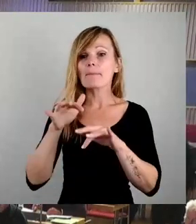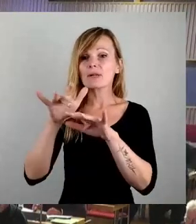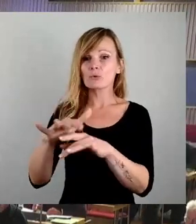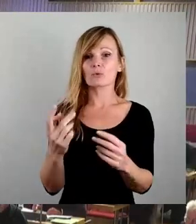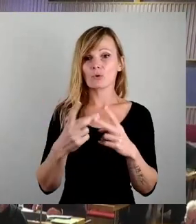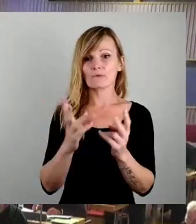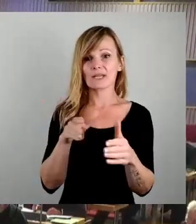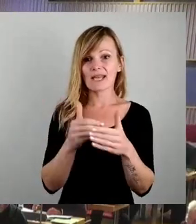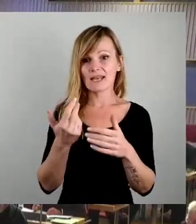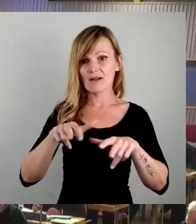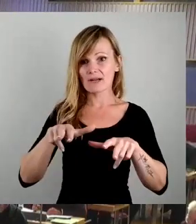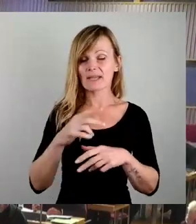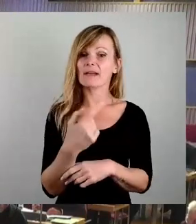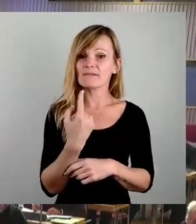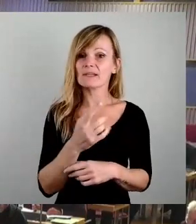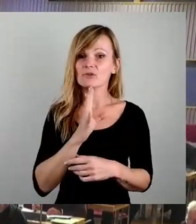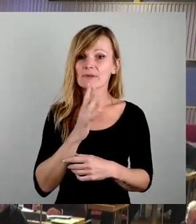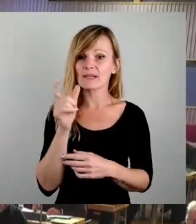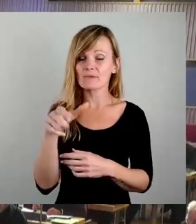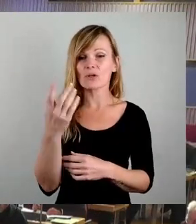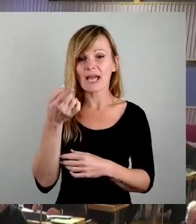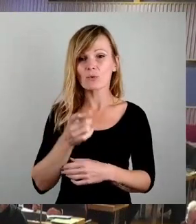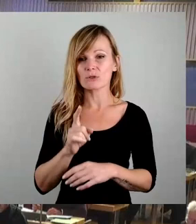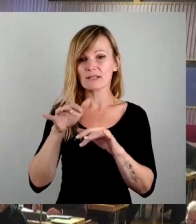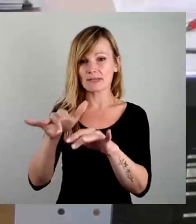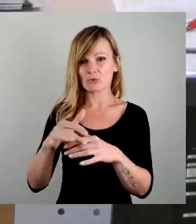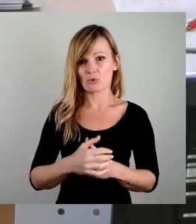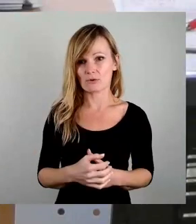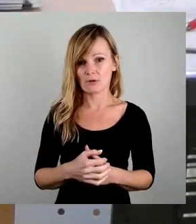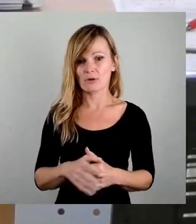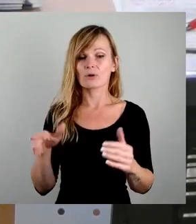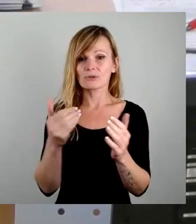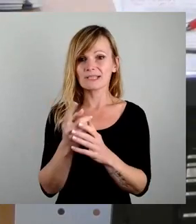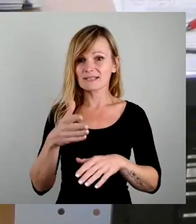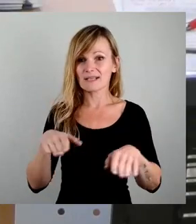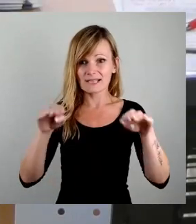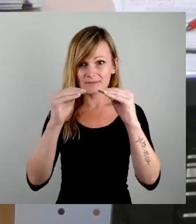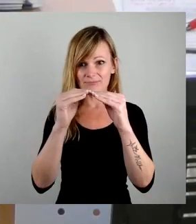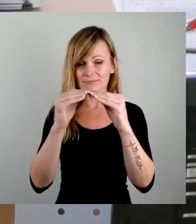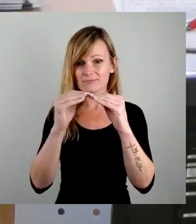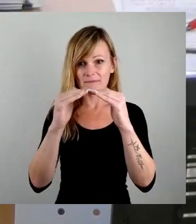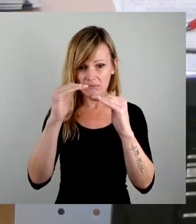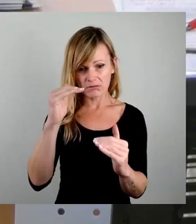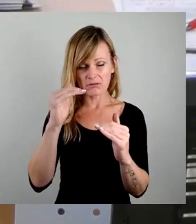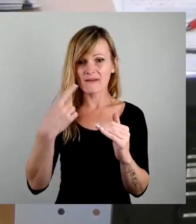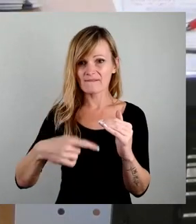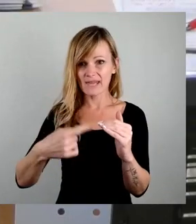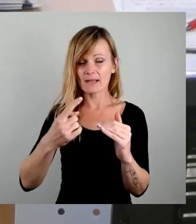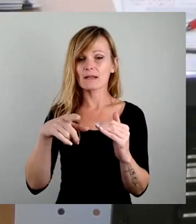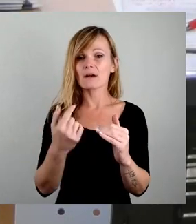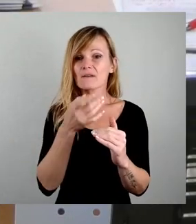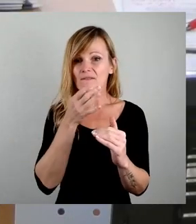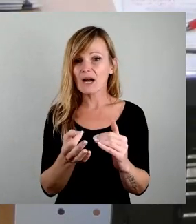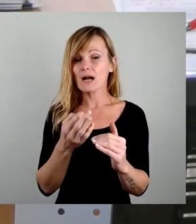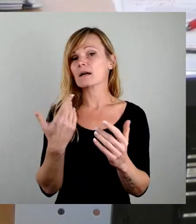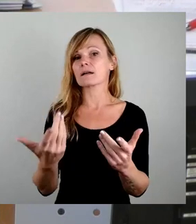Ja? Da reden wir von hunderten Millionen. Und diese können auch nicht gedeckt werden im Moment. Da frage ich mich, da ist das ein Zeigen